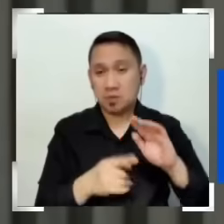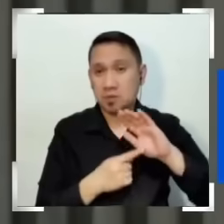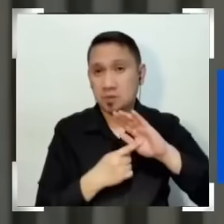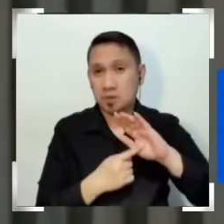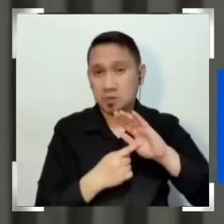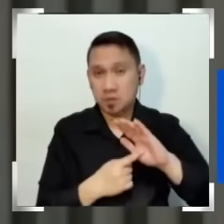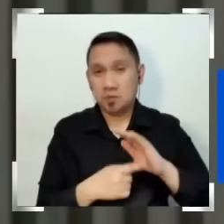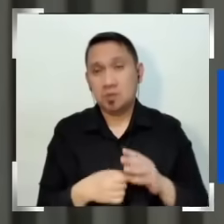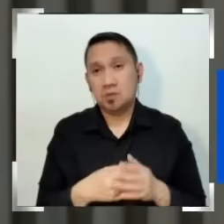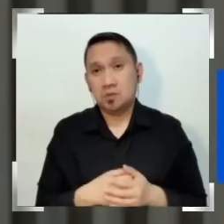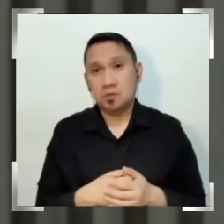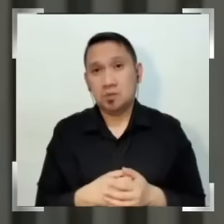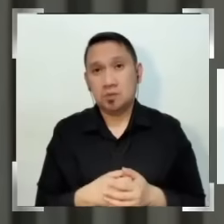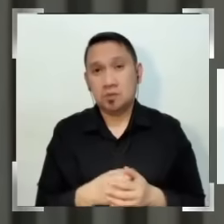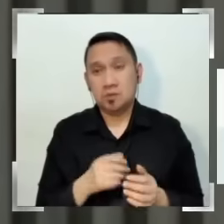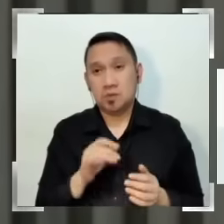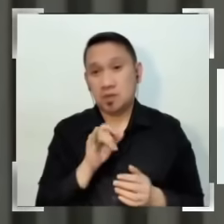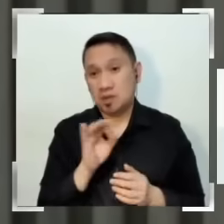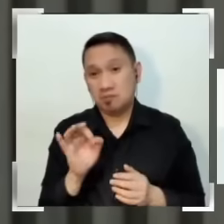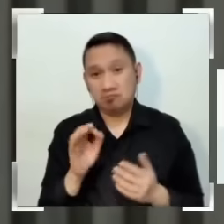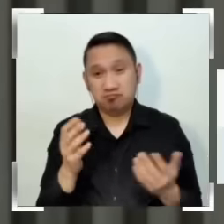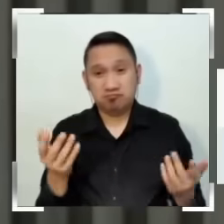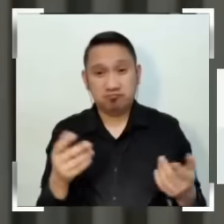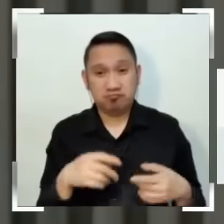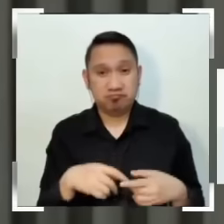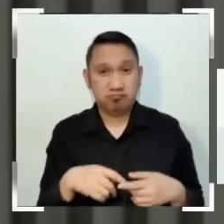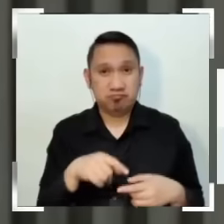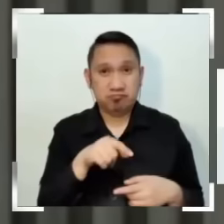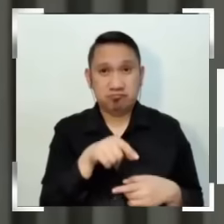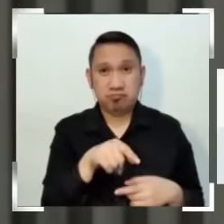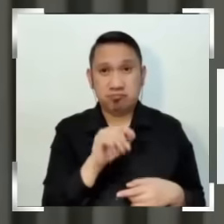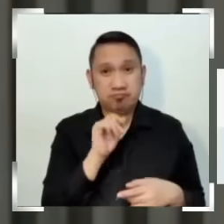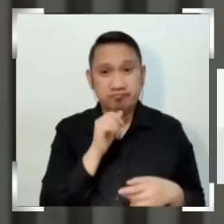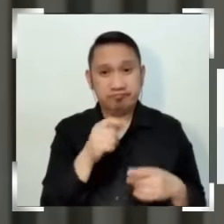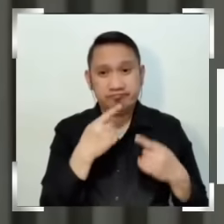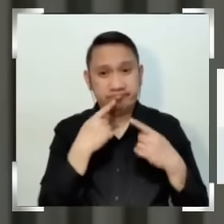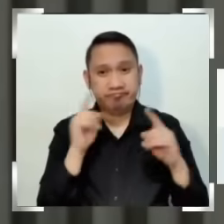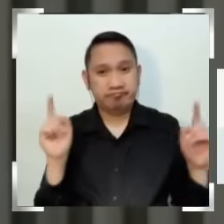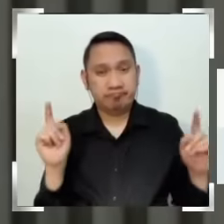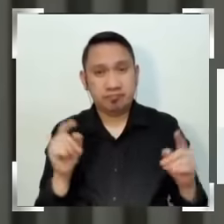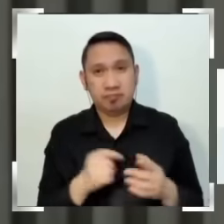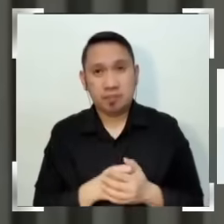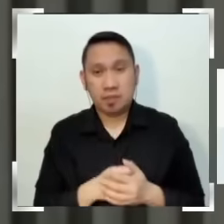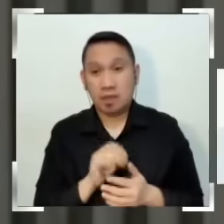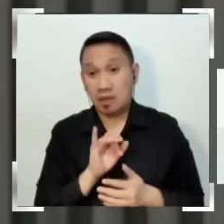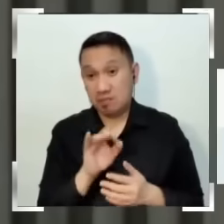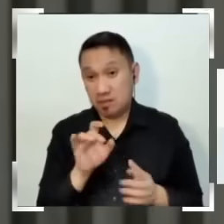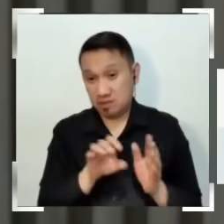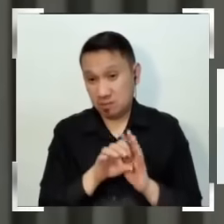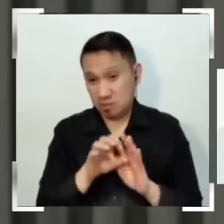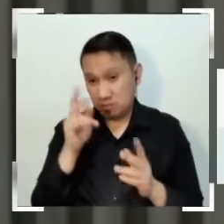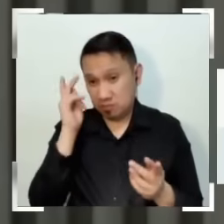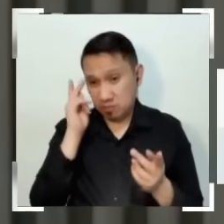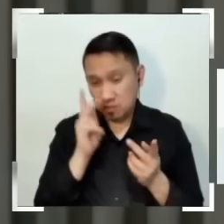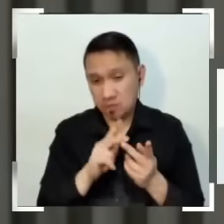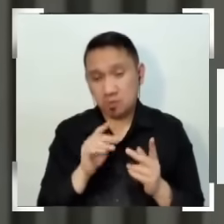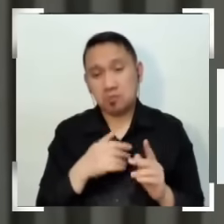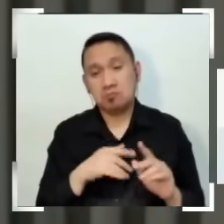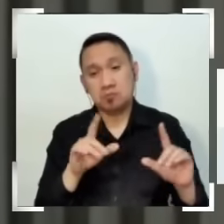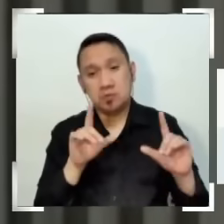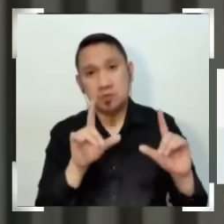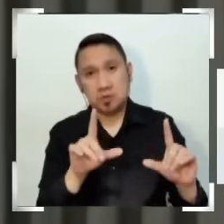i-paralyze yung public transportation, well, nabigo po sila. Pero kung ang purpose po nila ay mapansin, siguro